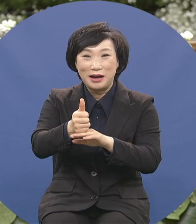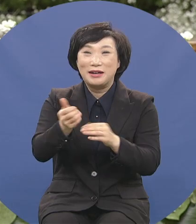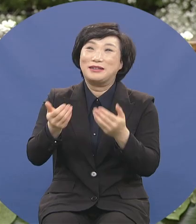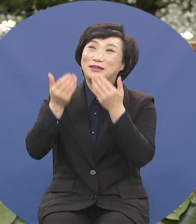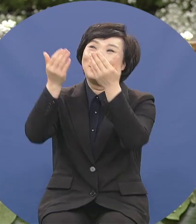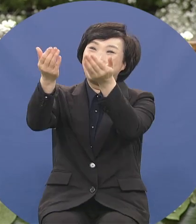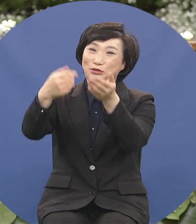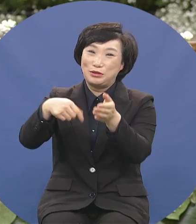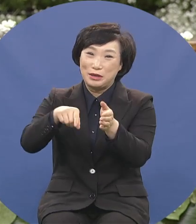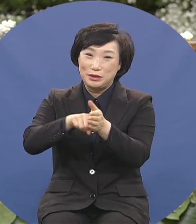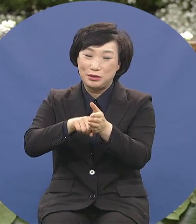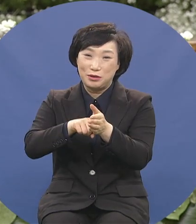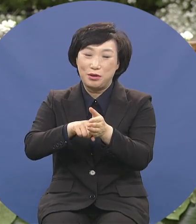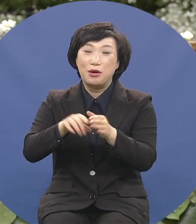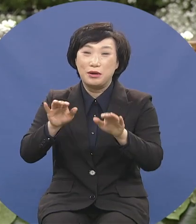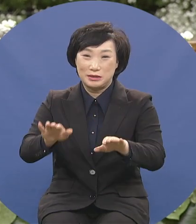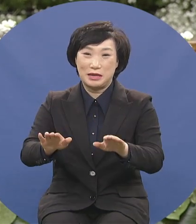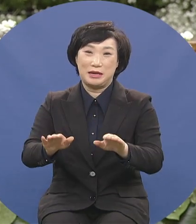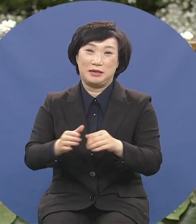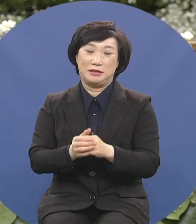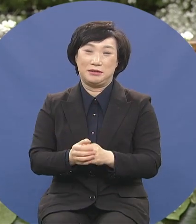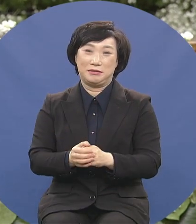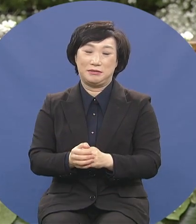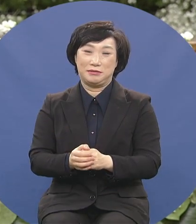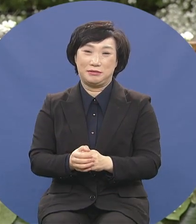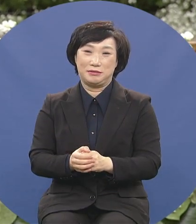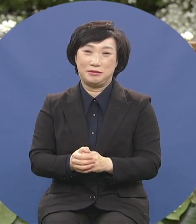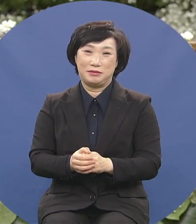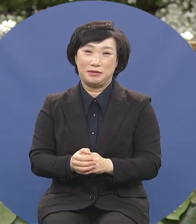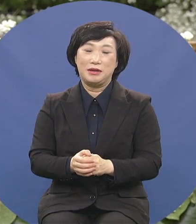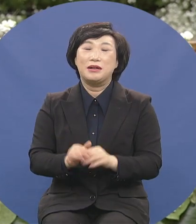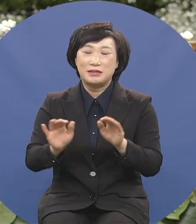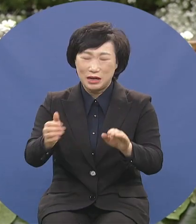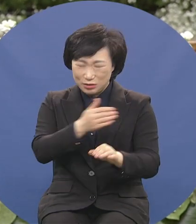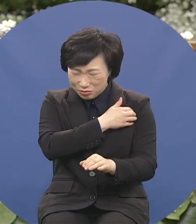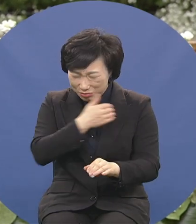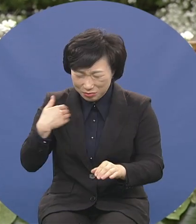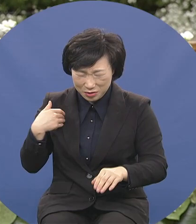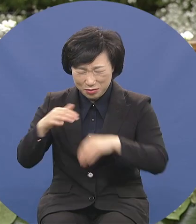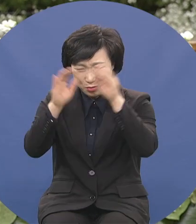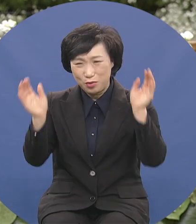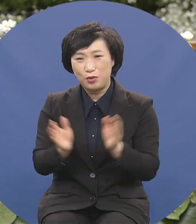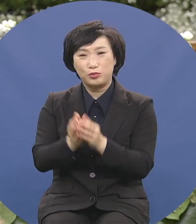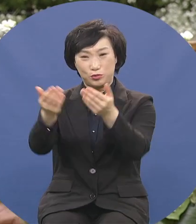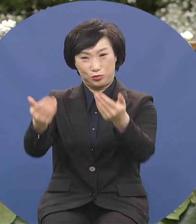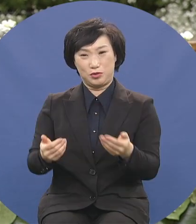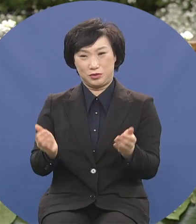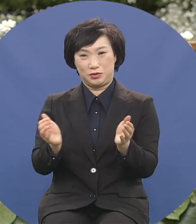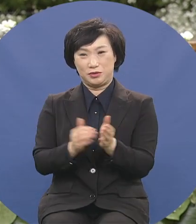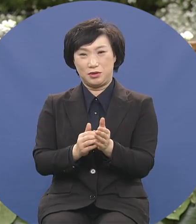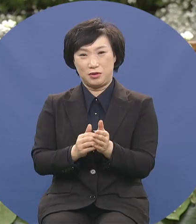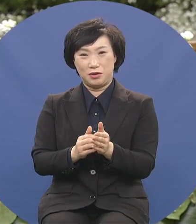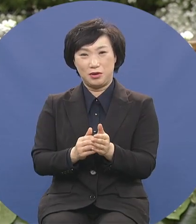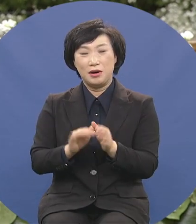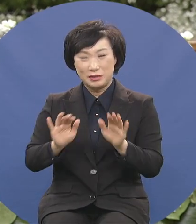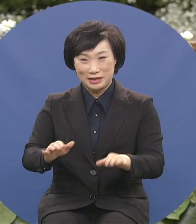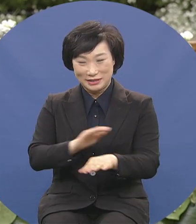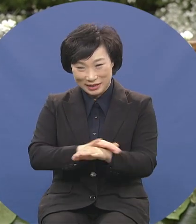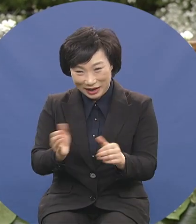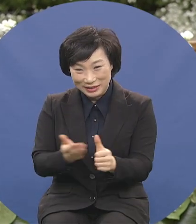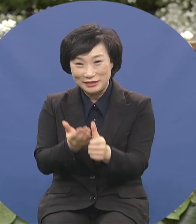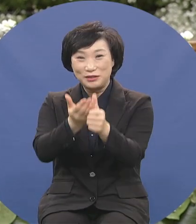위해서 충분히 다 주시고 잘